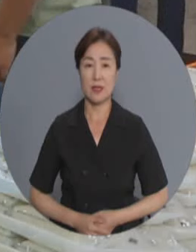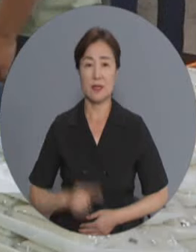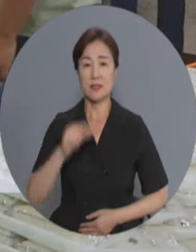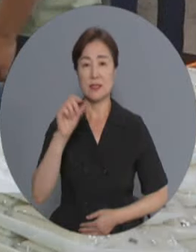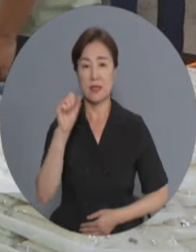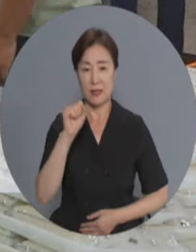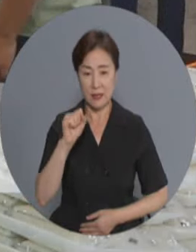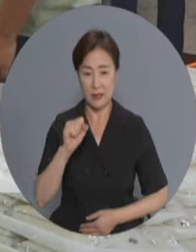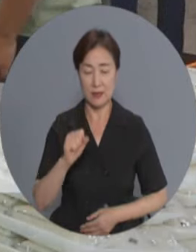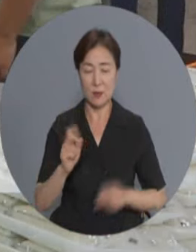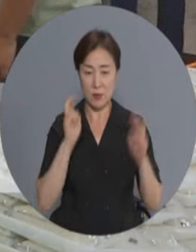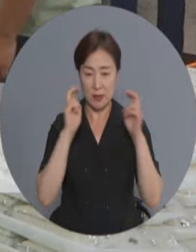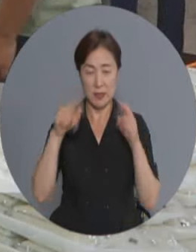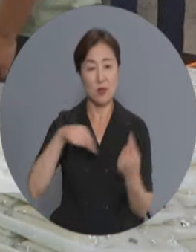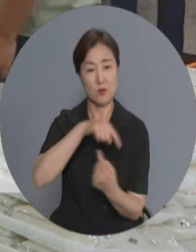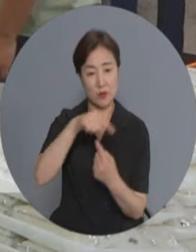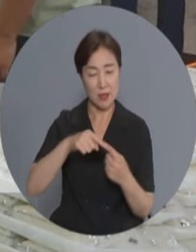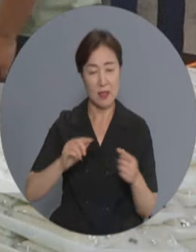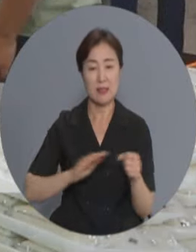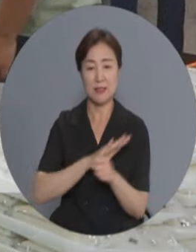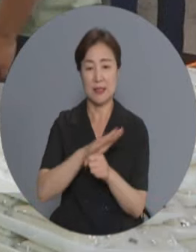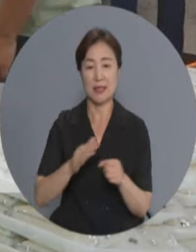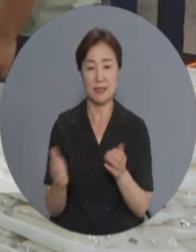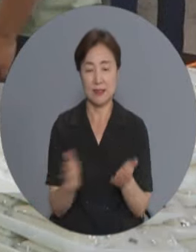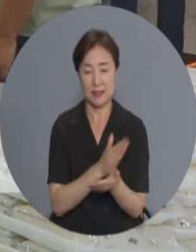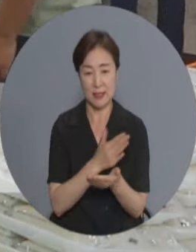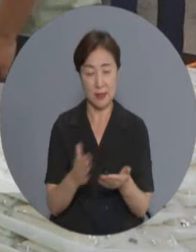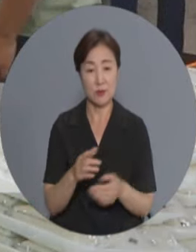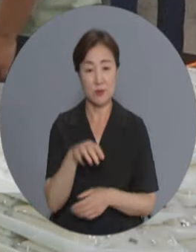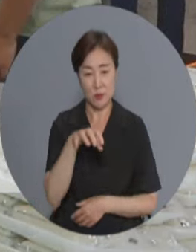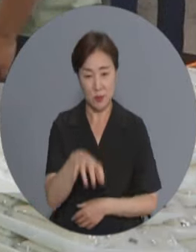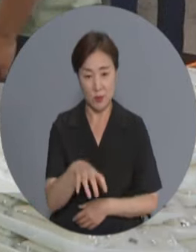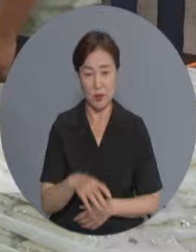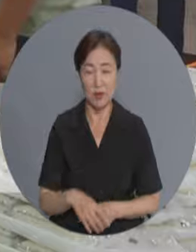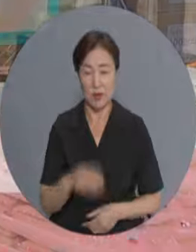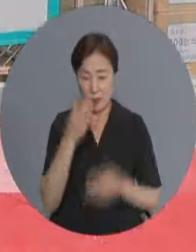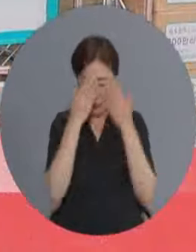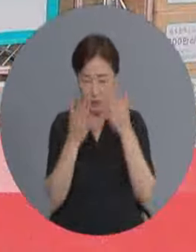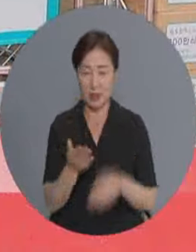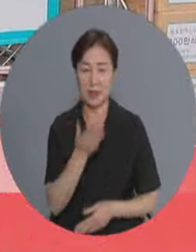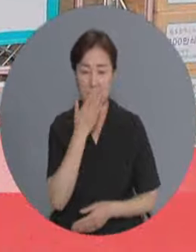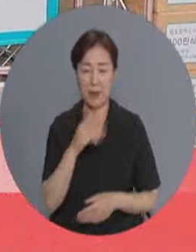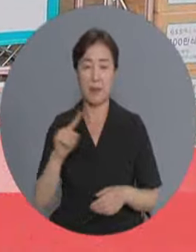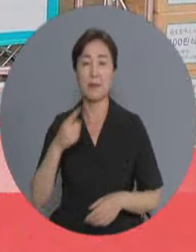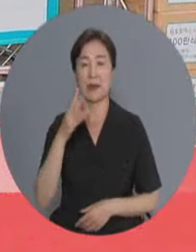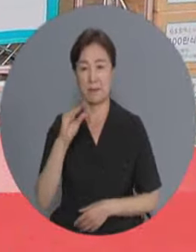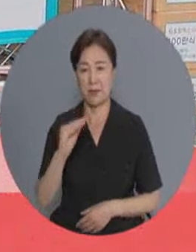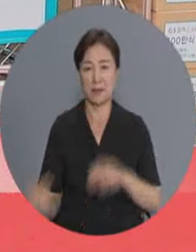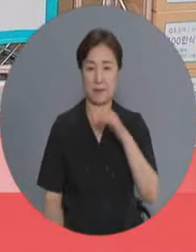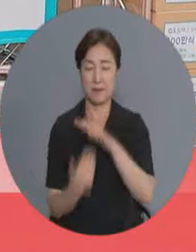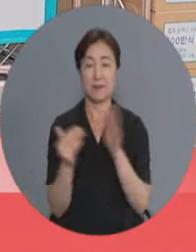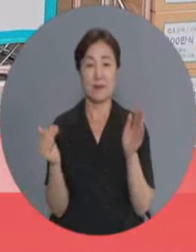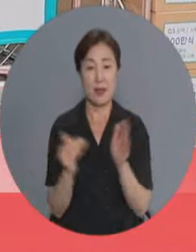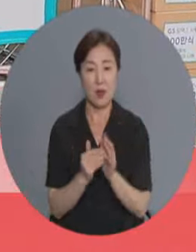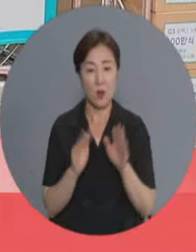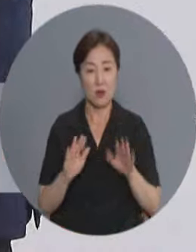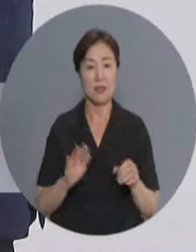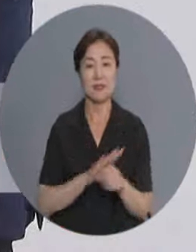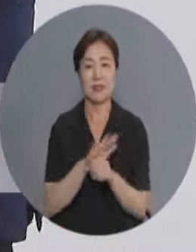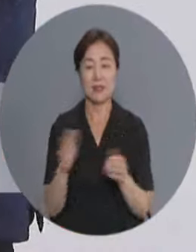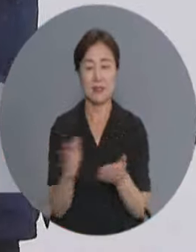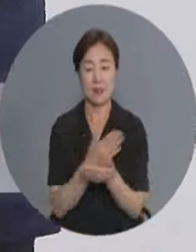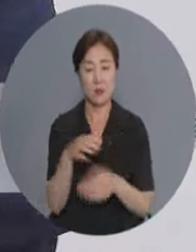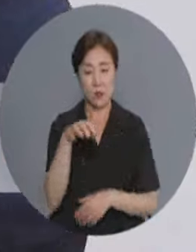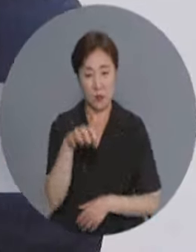GS칼텍스가 운영하고 있는 사랑 나눔터가 무료급식 100만식을 달성했습니다. GS칼텍스는 오늘 사랑